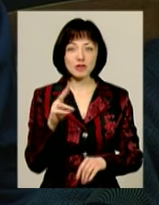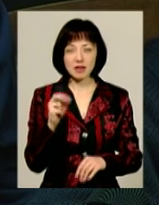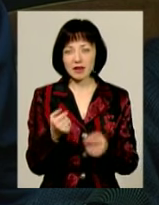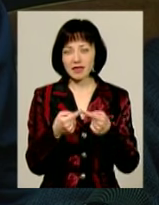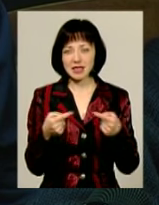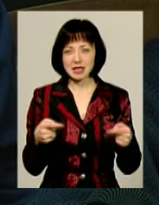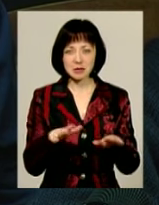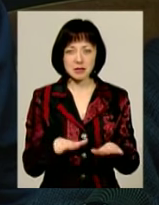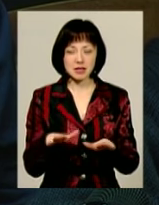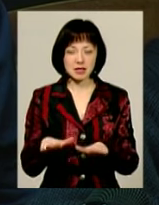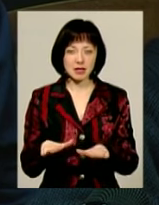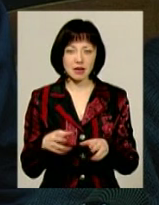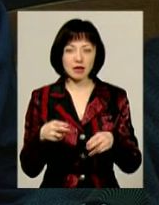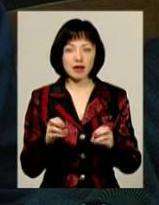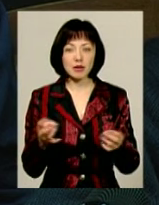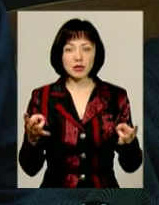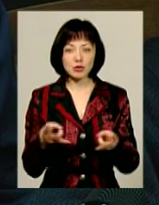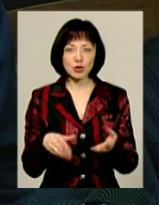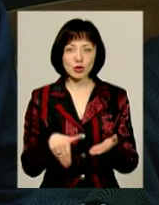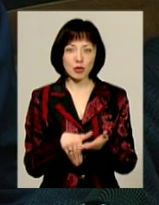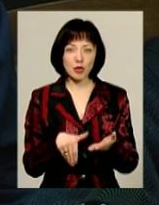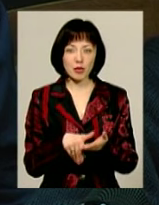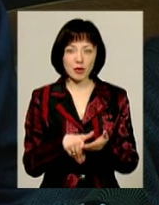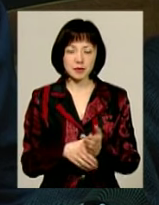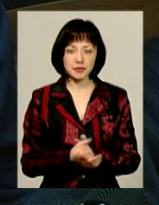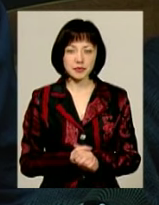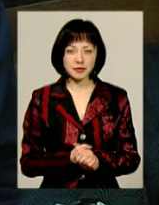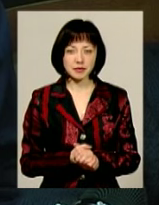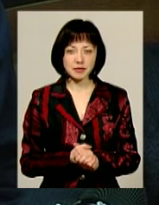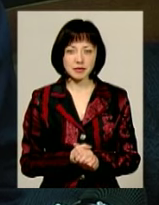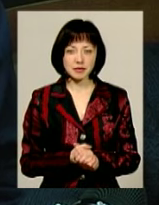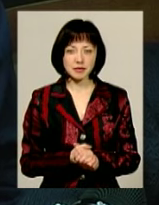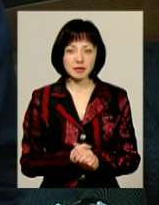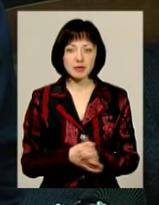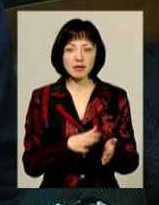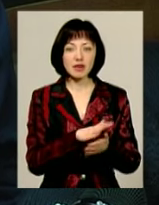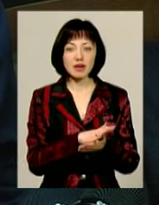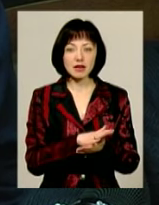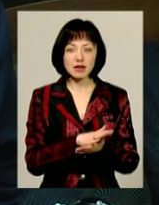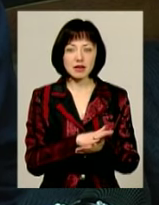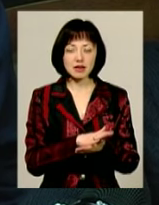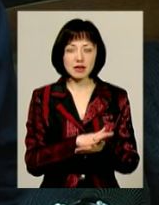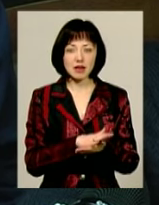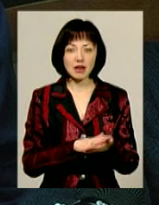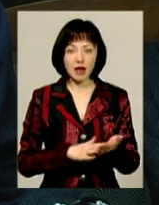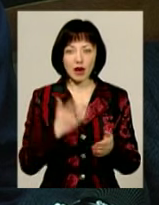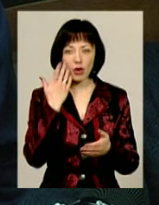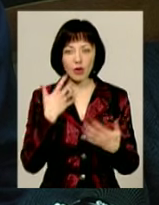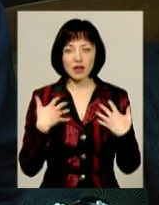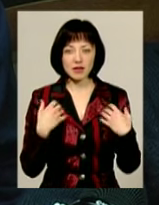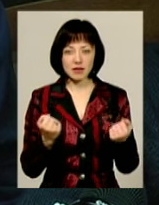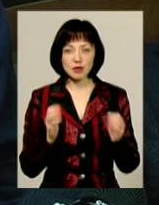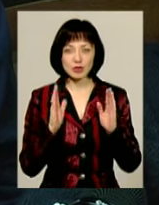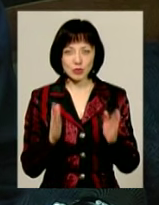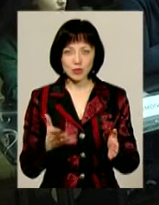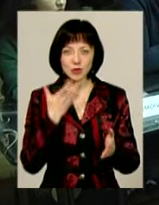там, де потребують допомоги воїни АТО. Надалі, коли виздоровлю, буду